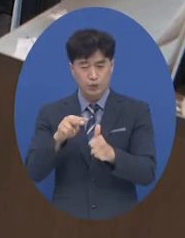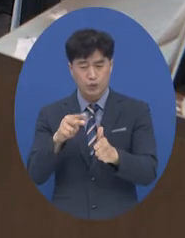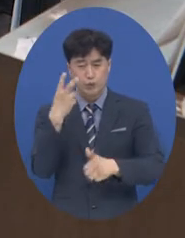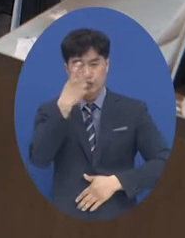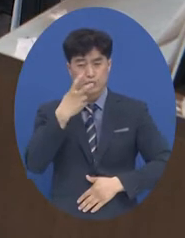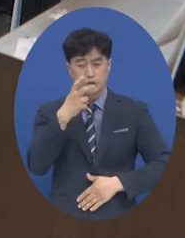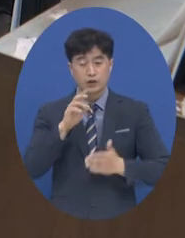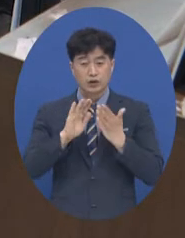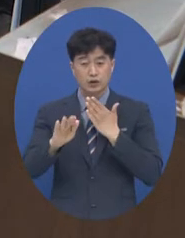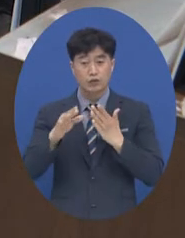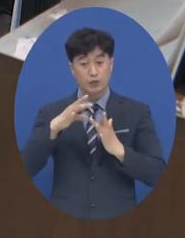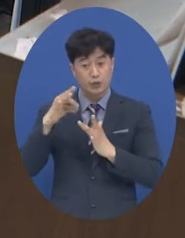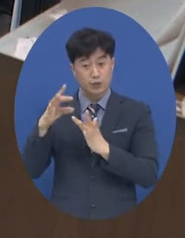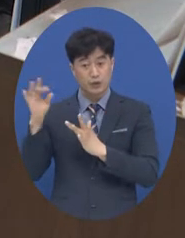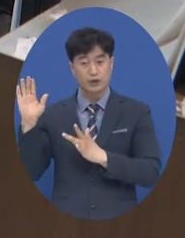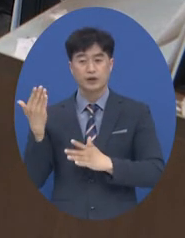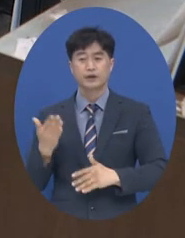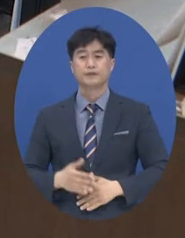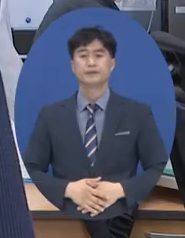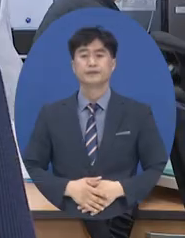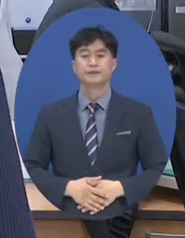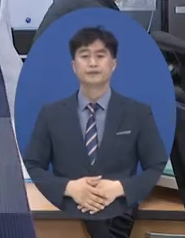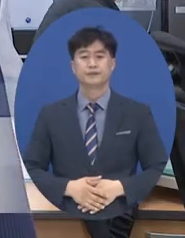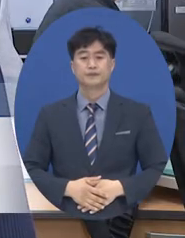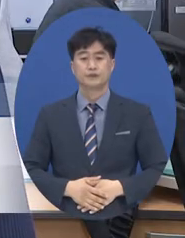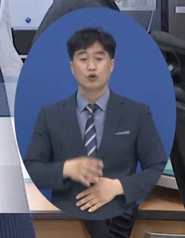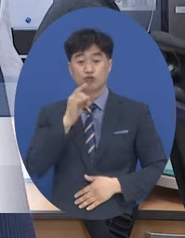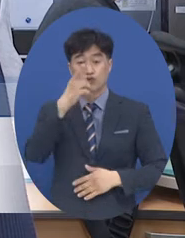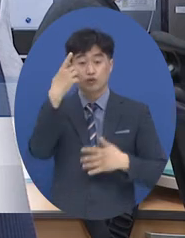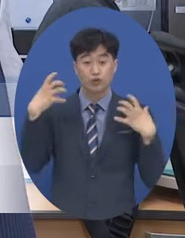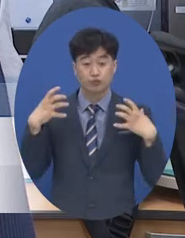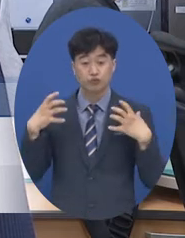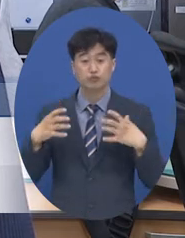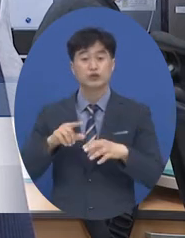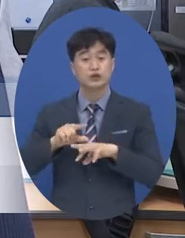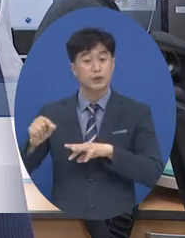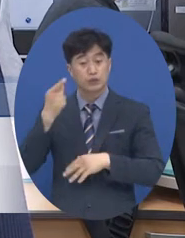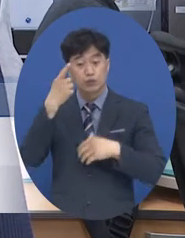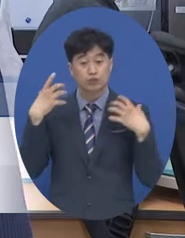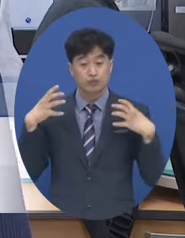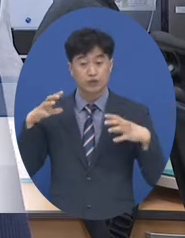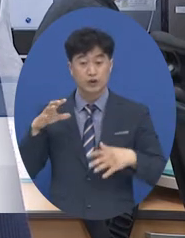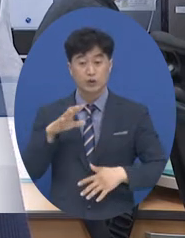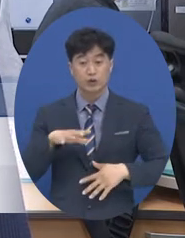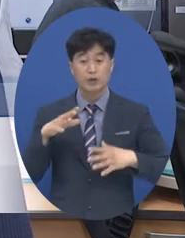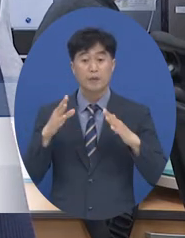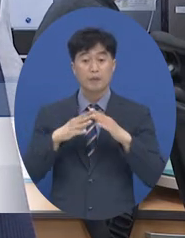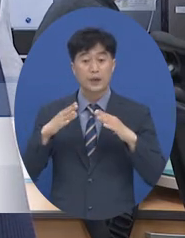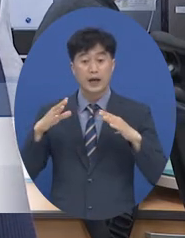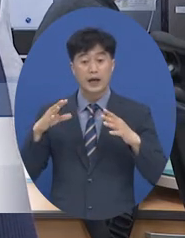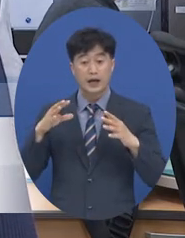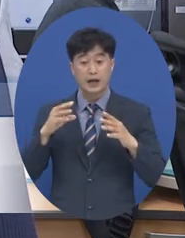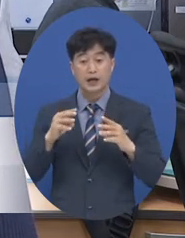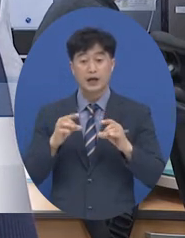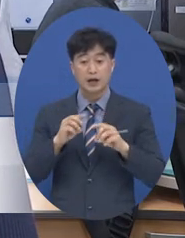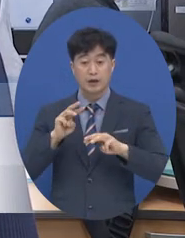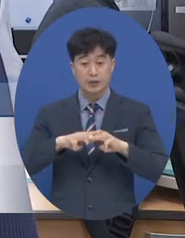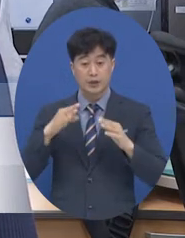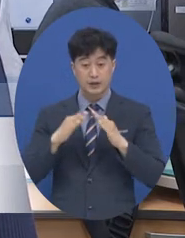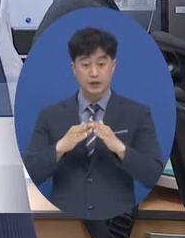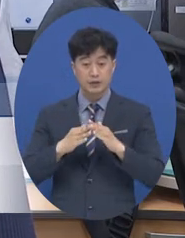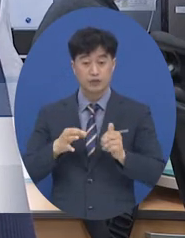거쳐 대상자 선정이 이뤄집니다. 중앙정부나 지방정부가 농가당 지급하고 있는 직불제